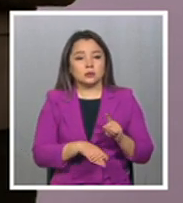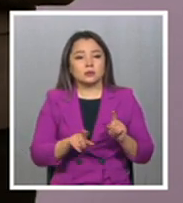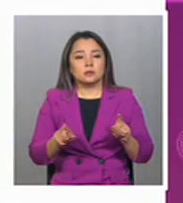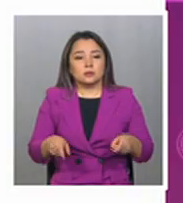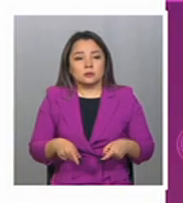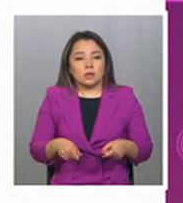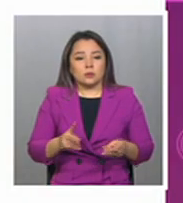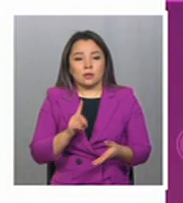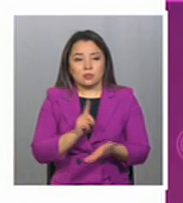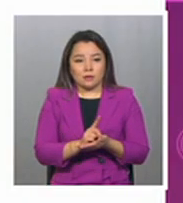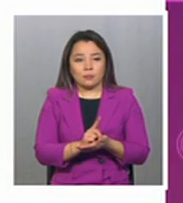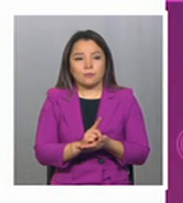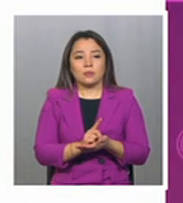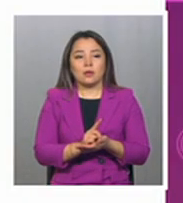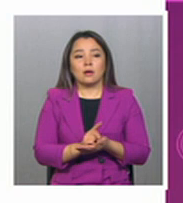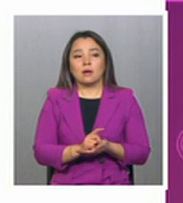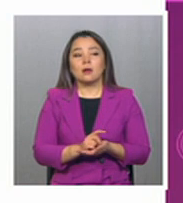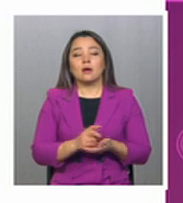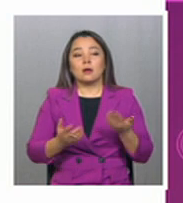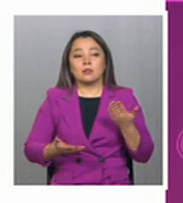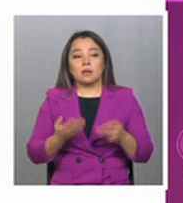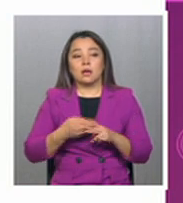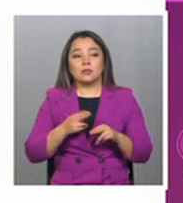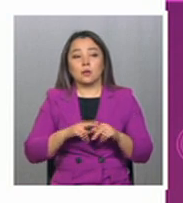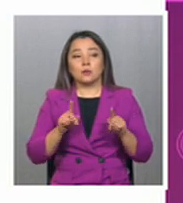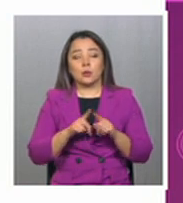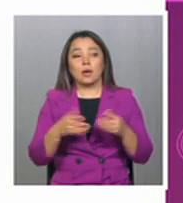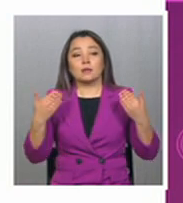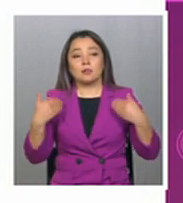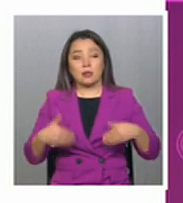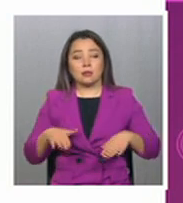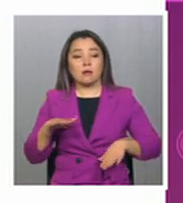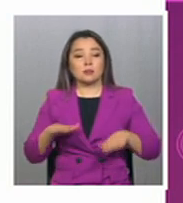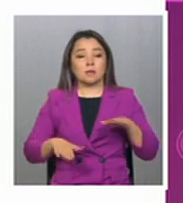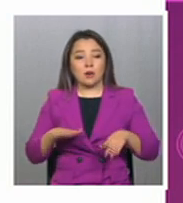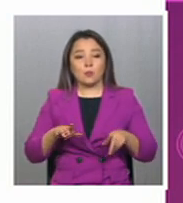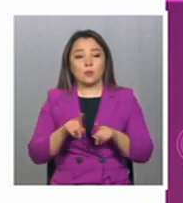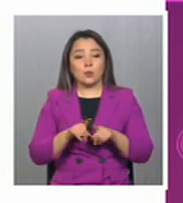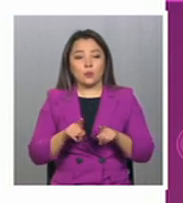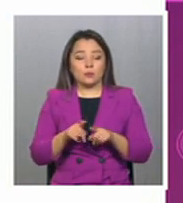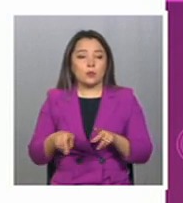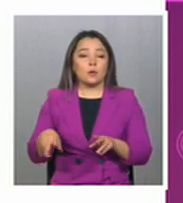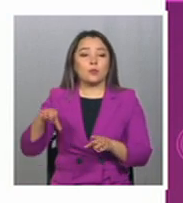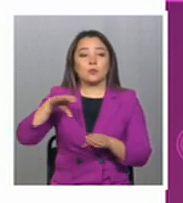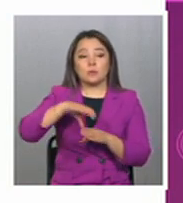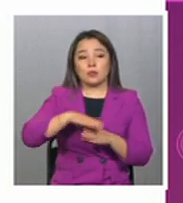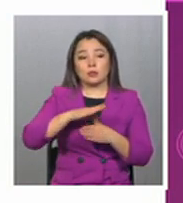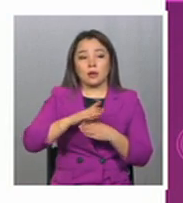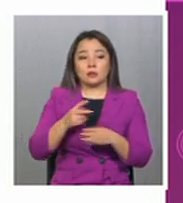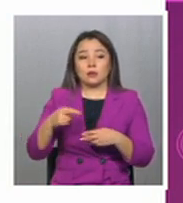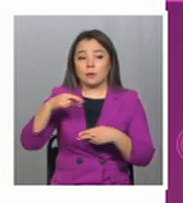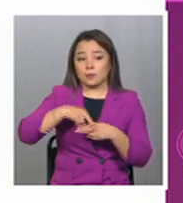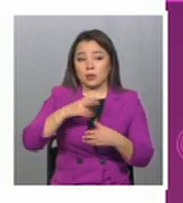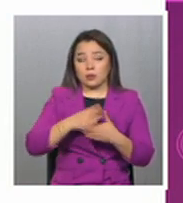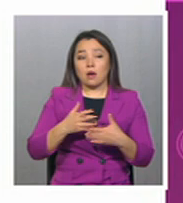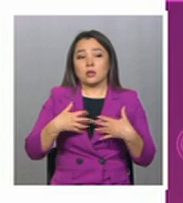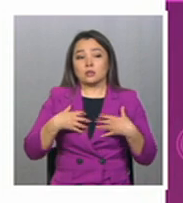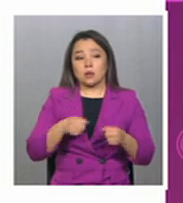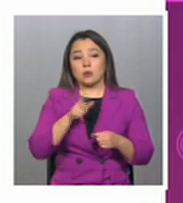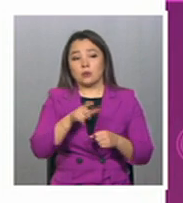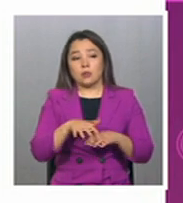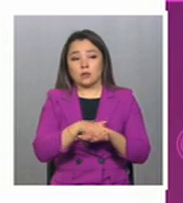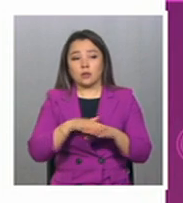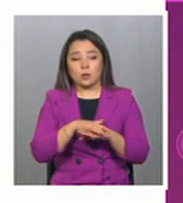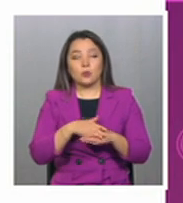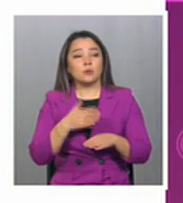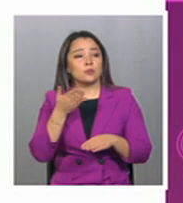керек. Желіске салғанда дененің салмағын үзеңгіге көшіресің. Аяқтары сау жігітте бұл қиын